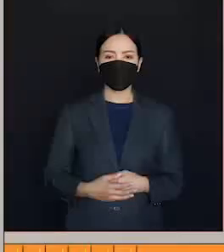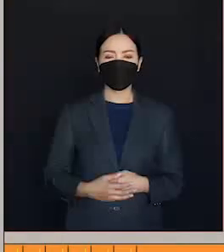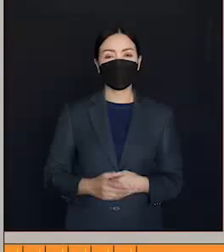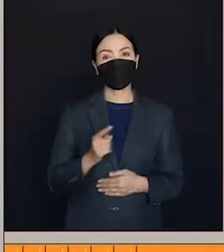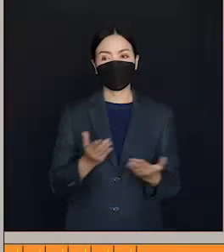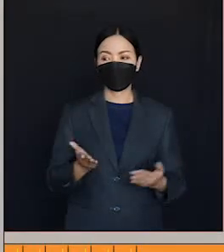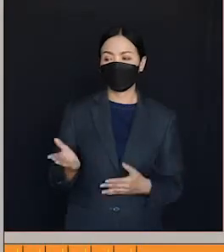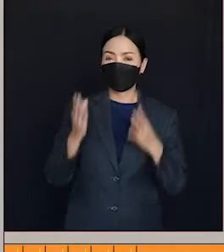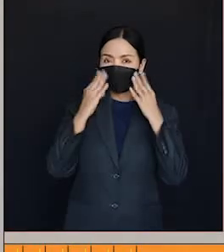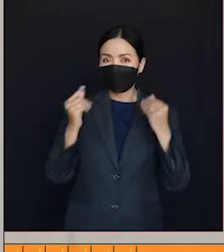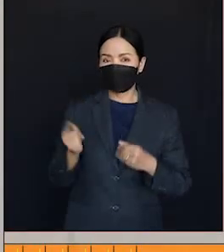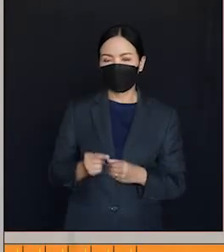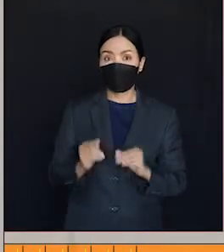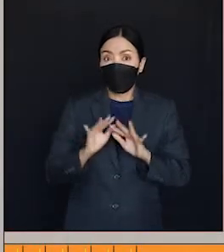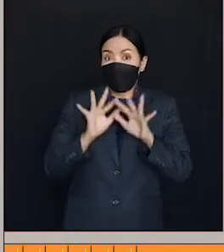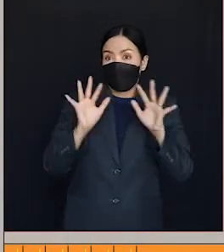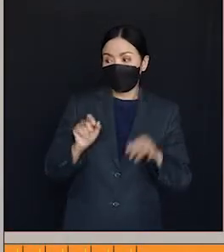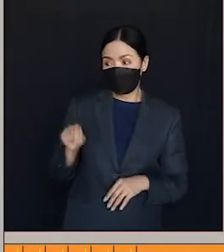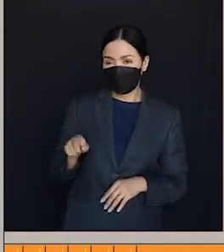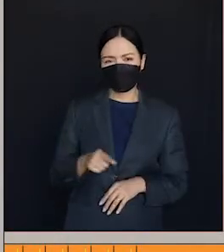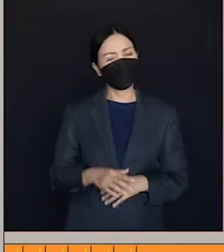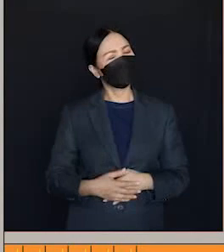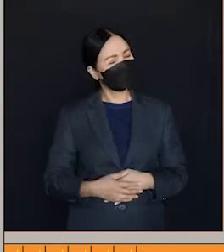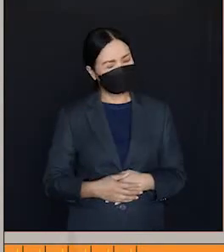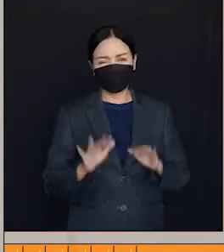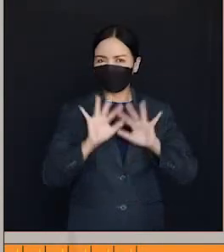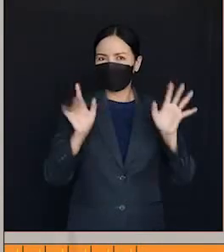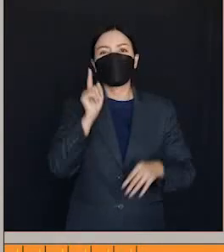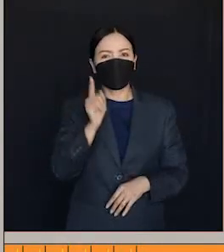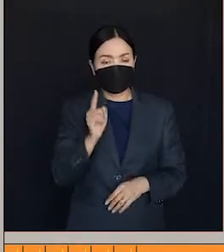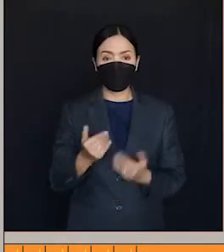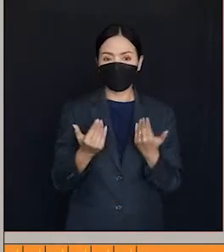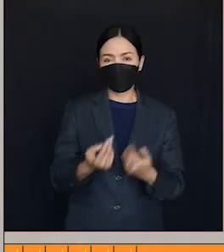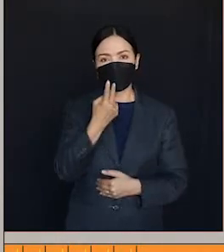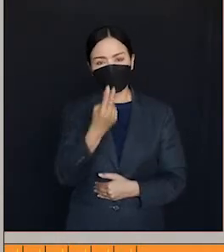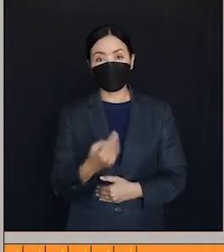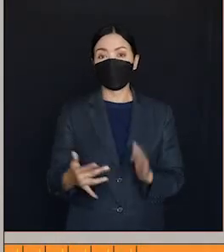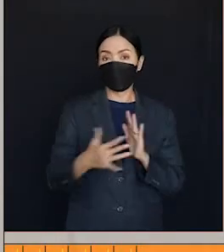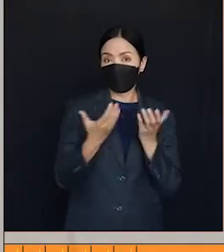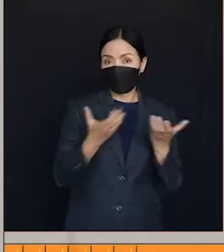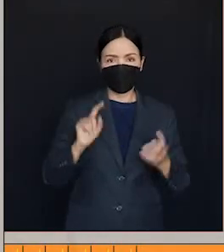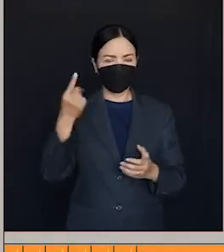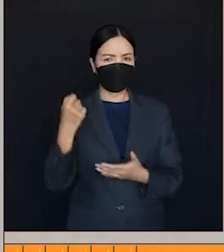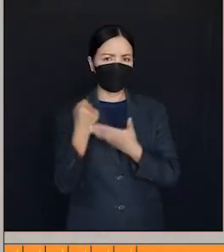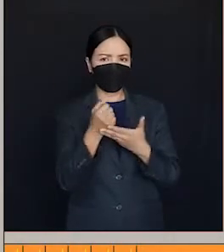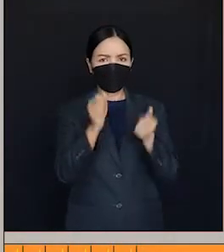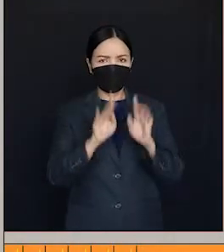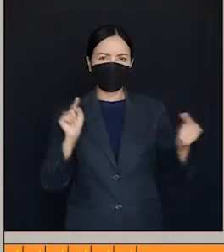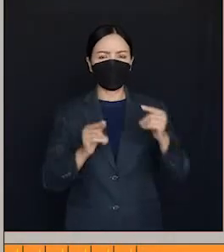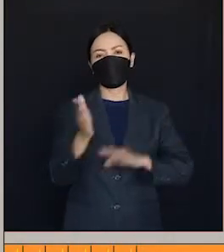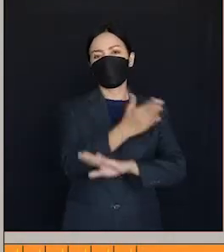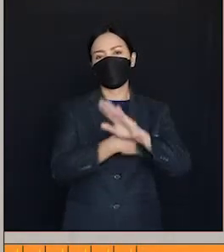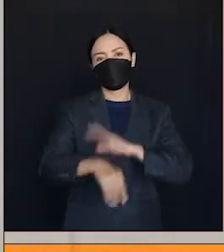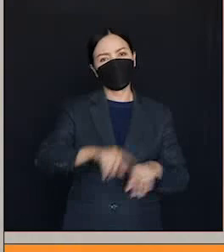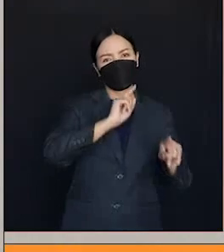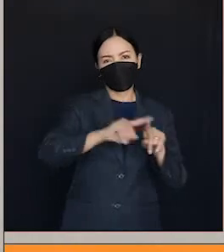เป็นไงบ้างคะท็อฟฟี่ว้าวอย่างที่พี่บอกไหมคะ ว้าวจริงครับพี่แหม่มเพราะว่าวันนี้เราเห็นพวกนวัตกรรมต่างๆครับที่เขาออกแบบเพื่อคนพิการทุก